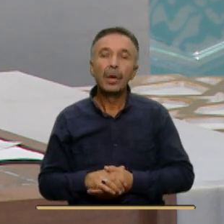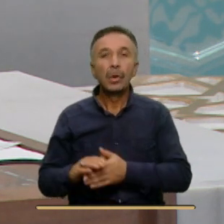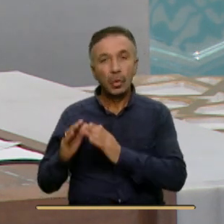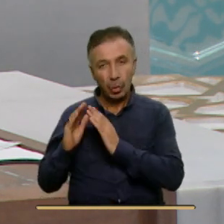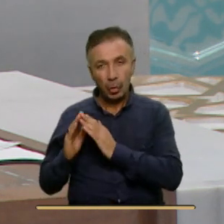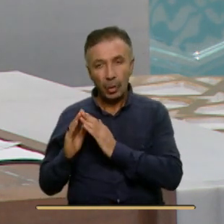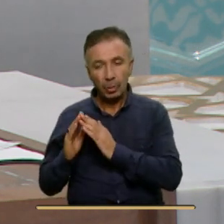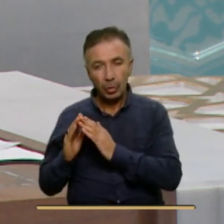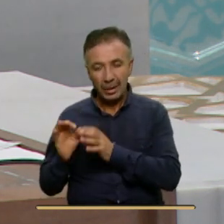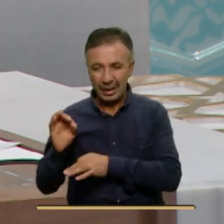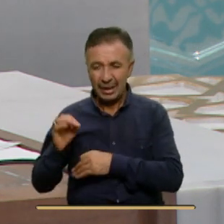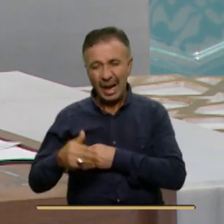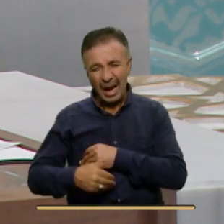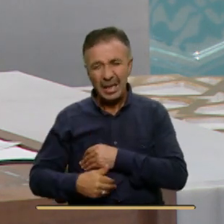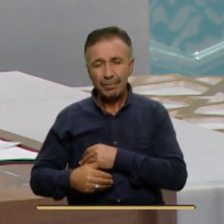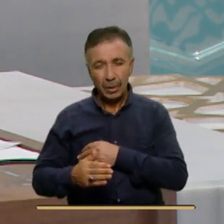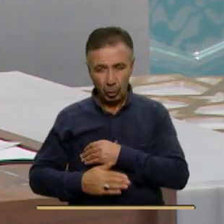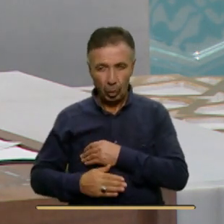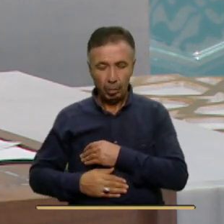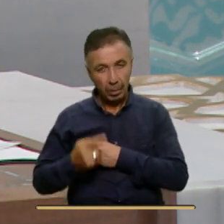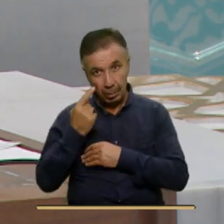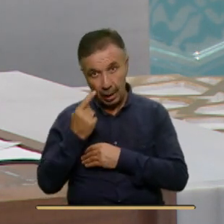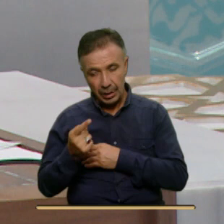Komşumuz aç mı tok mu bakacağız kıymetli